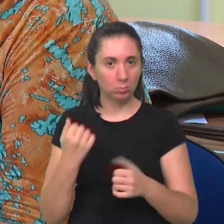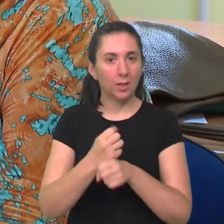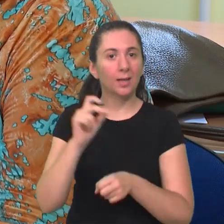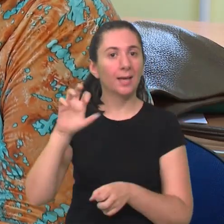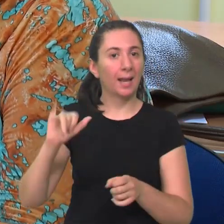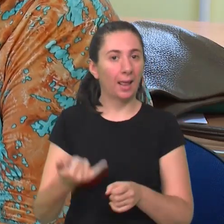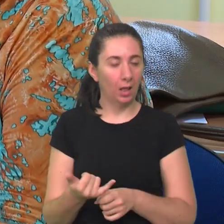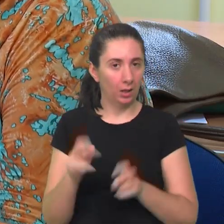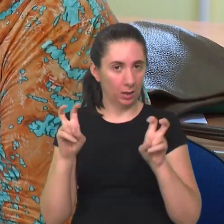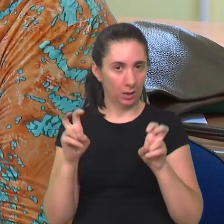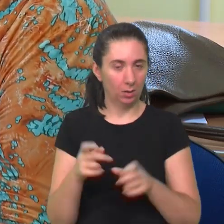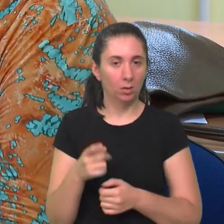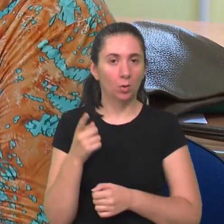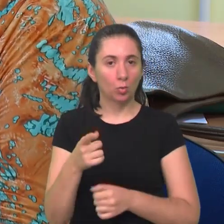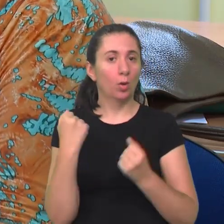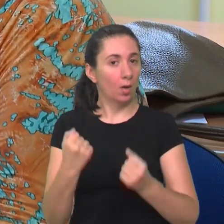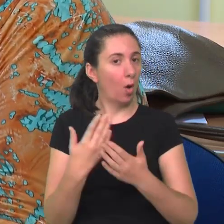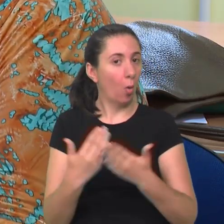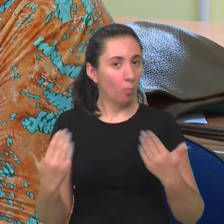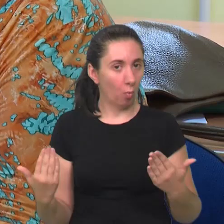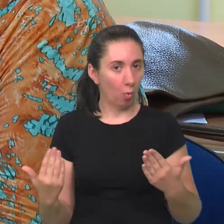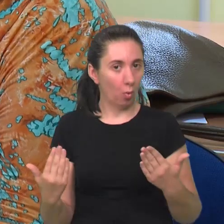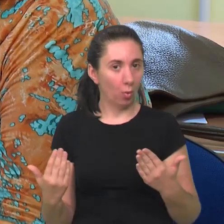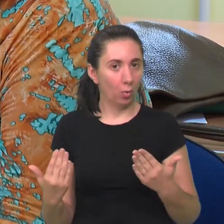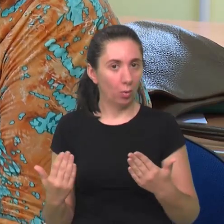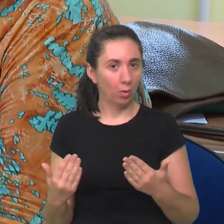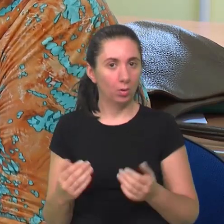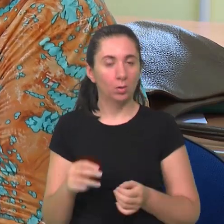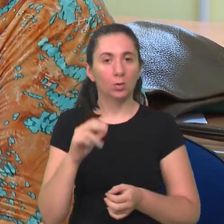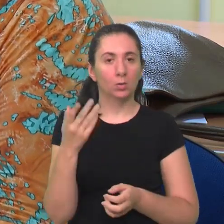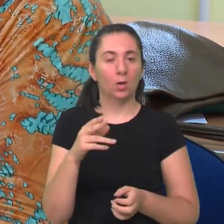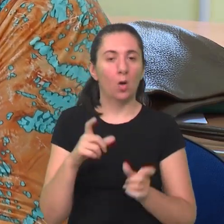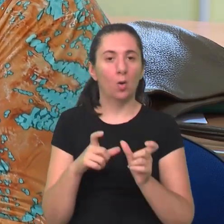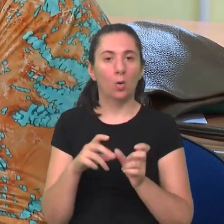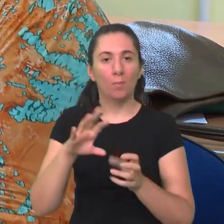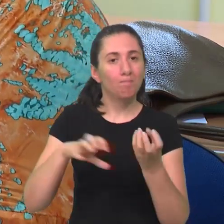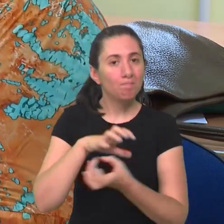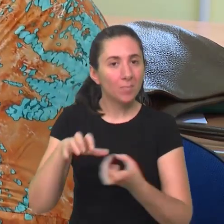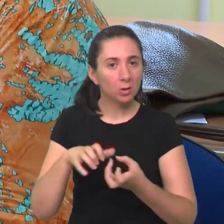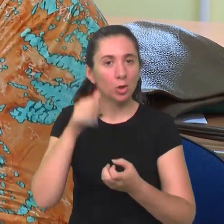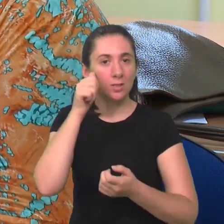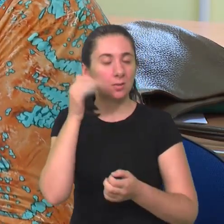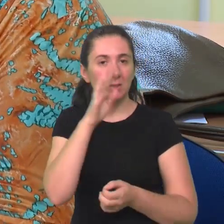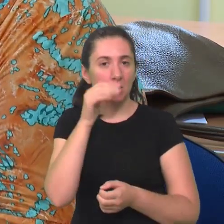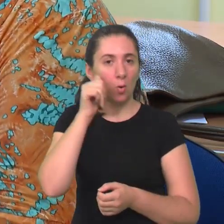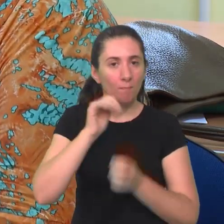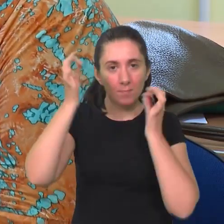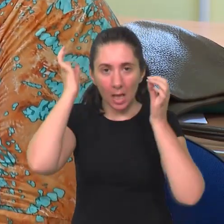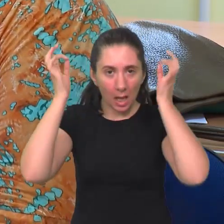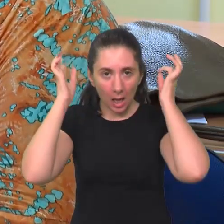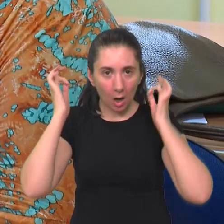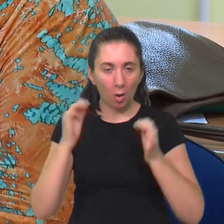grey, to je jako moderno, salt and pepper, znači ovako miješano, crno-bijela